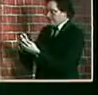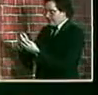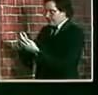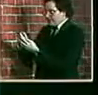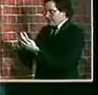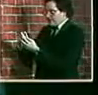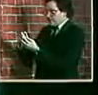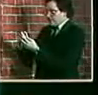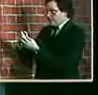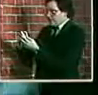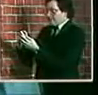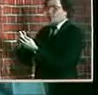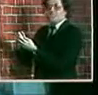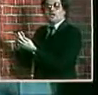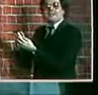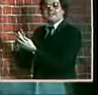Vegyi kétesen,